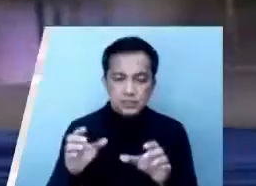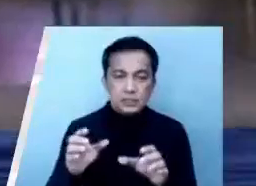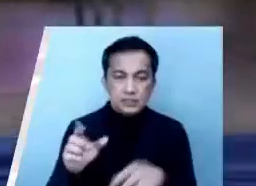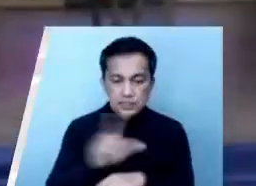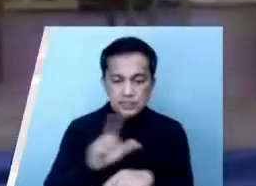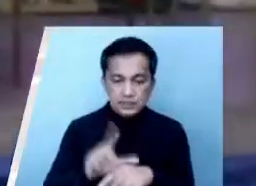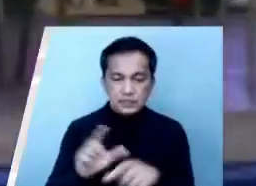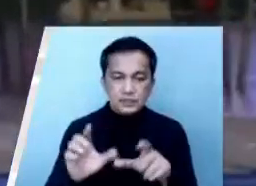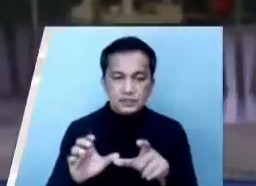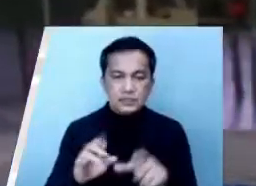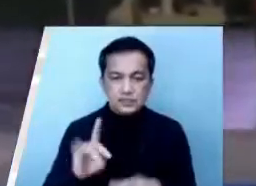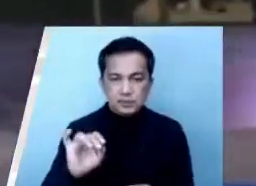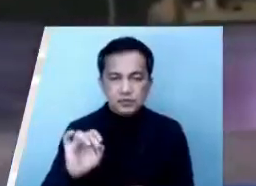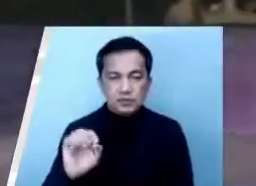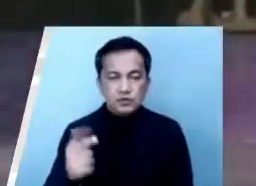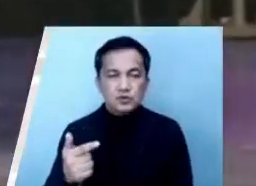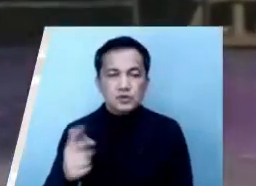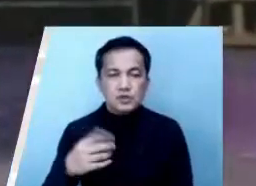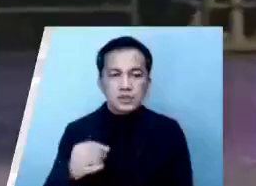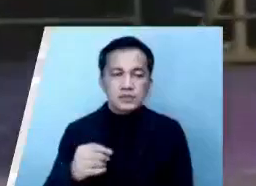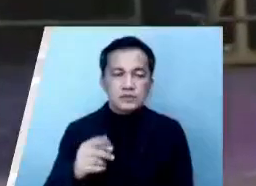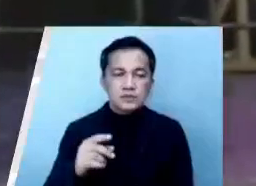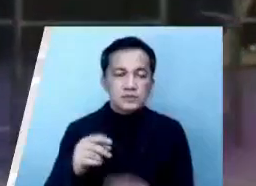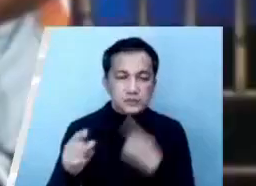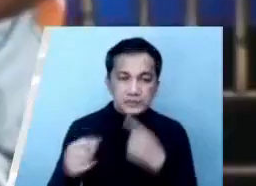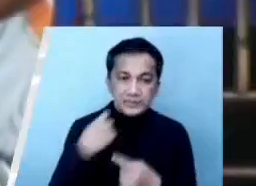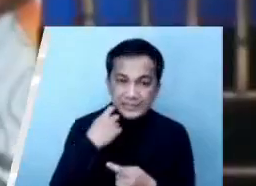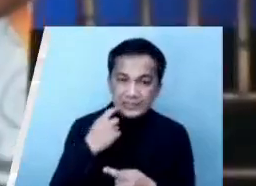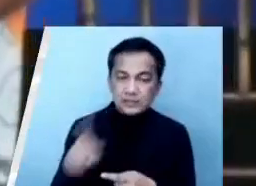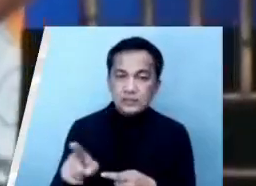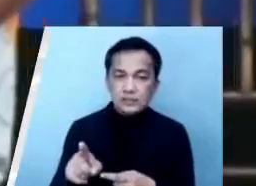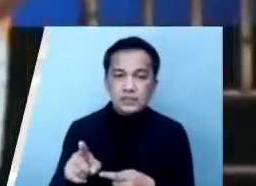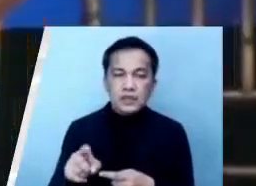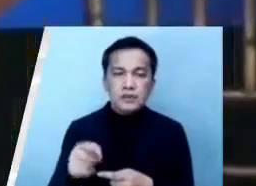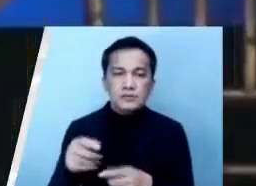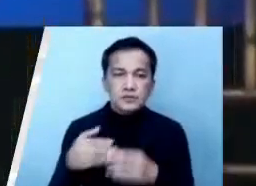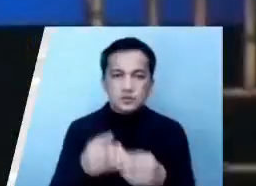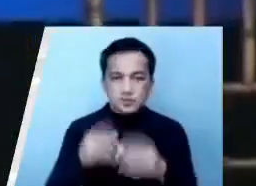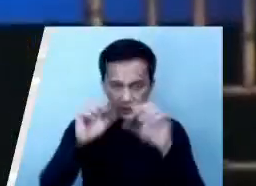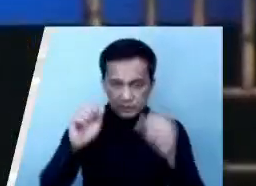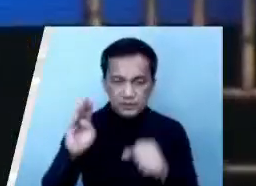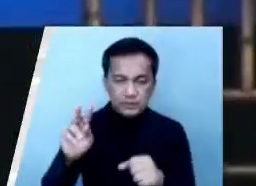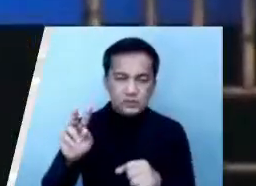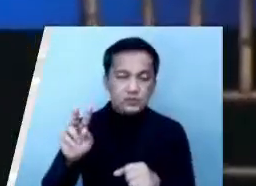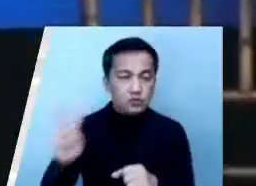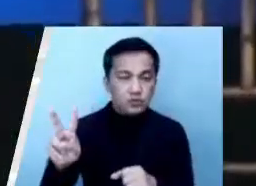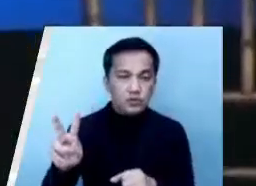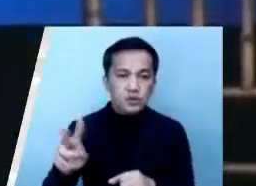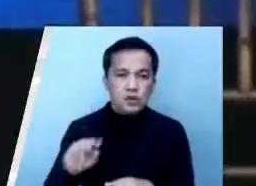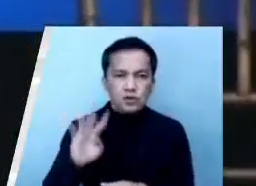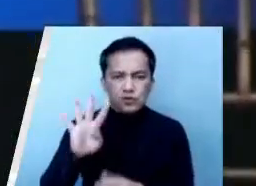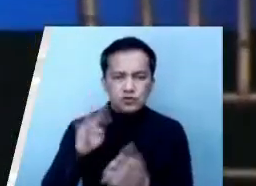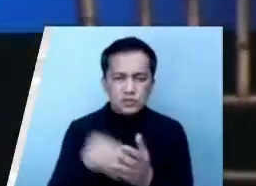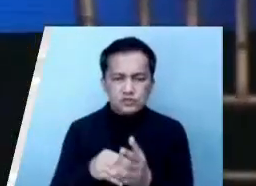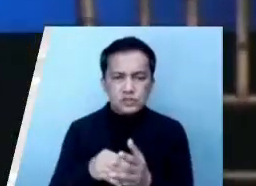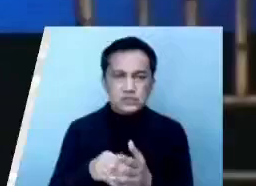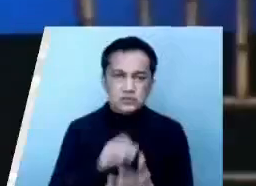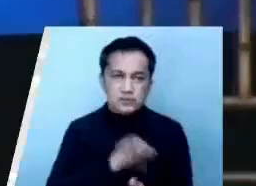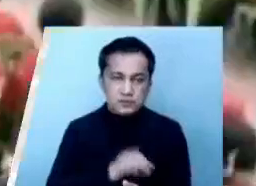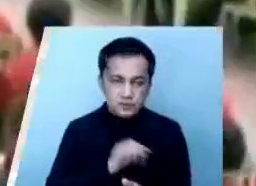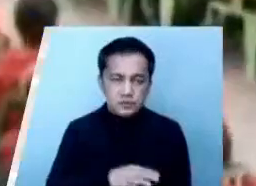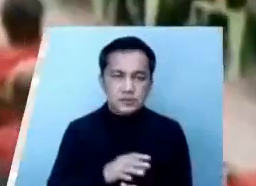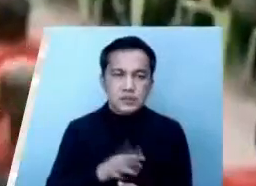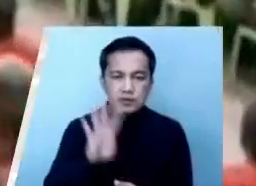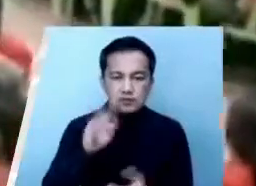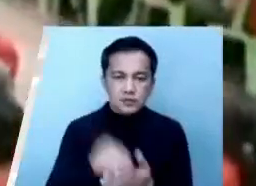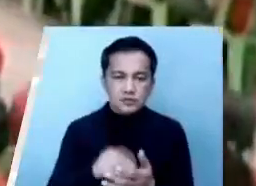niya ni Pangulong Bongbong Marcos. Mahigit 4,000 magsasaka ang nakinabang sa Soxarjet at mahigit 4,000 naman